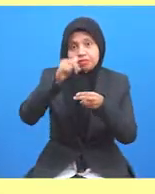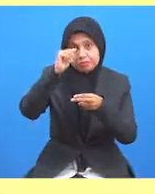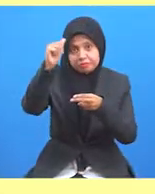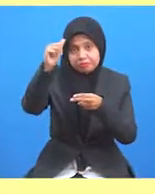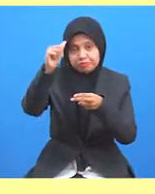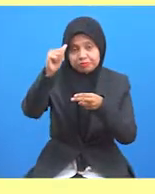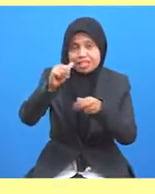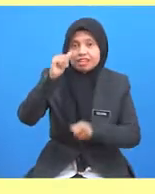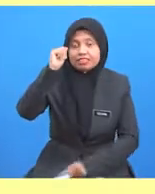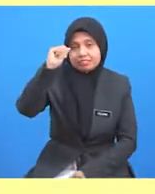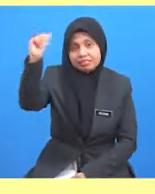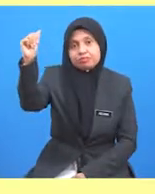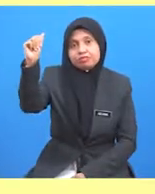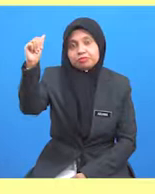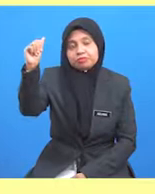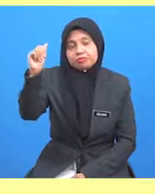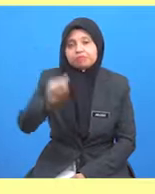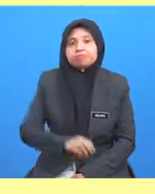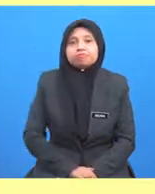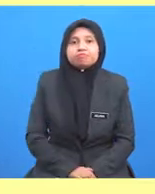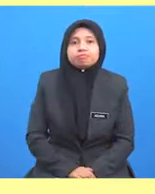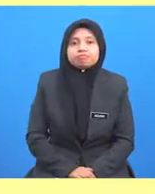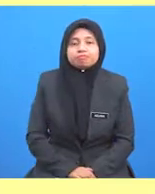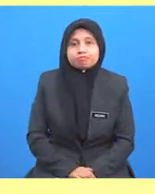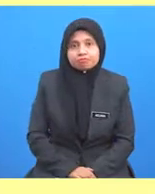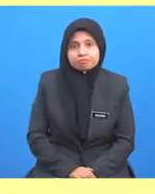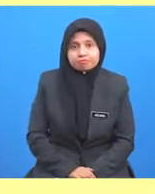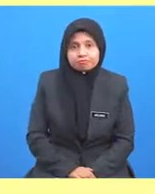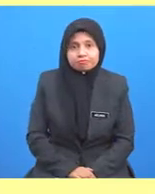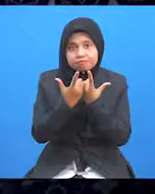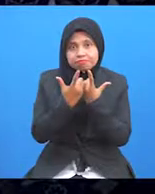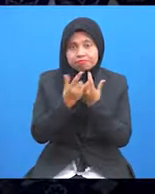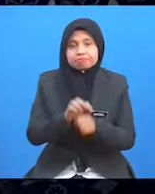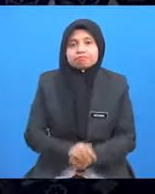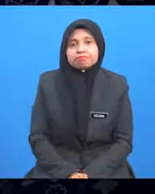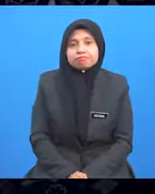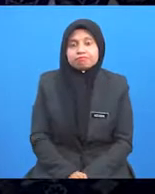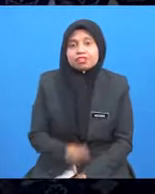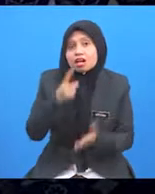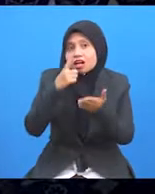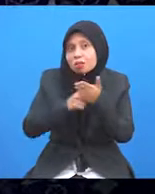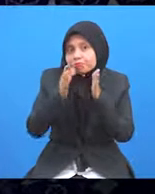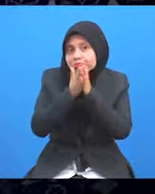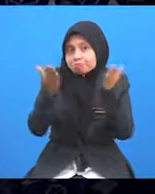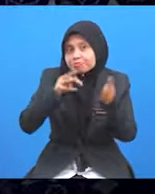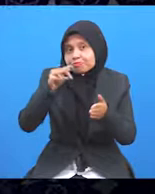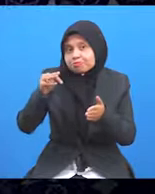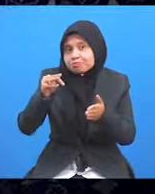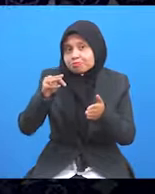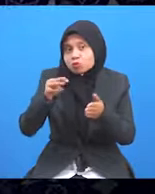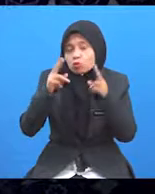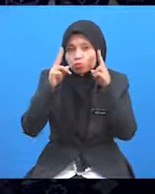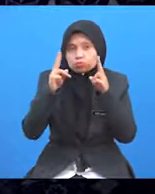Bismillahirrahmanirrahim. Assalamualaikum warahmatullahi wabarakatuh. Apa khabar murid-murid semua?